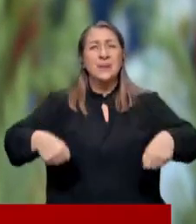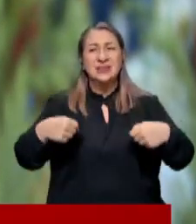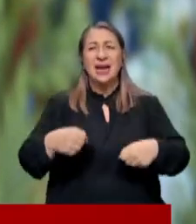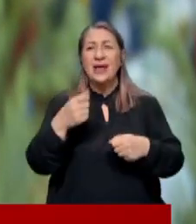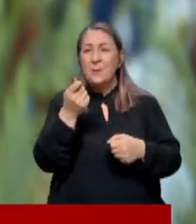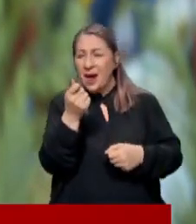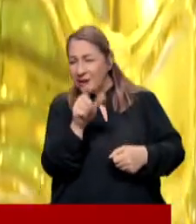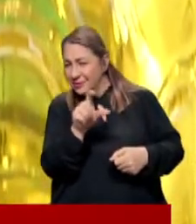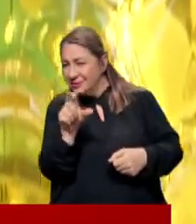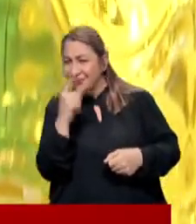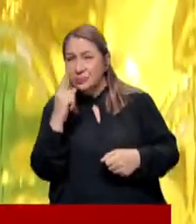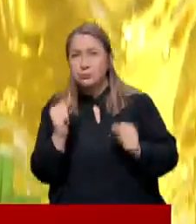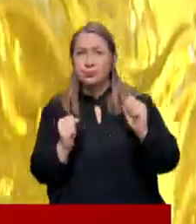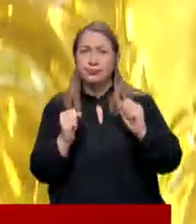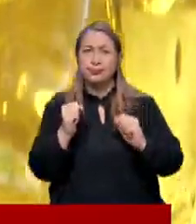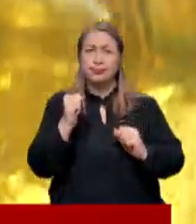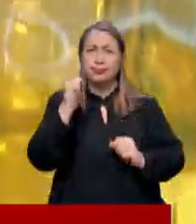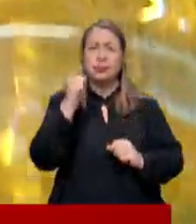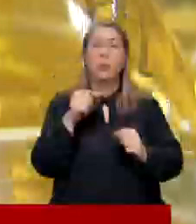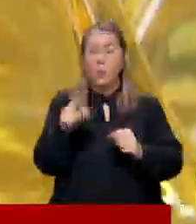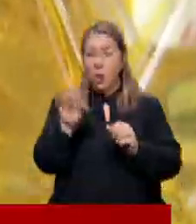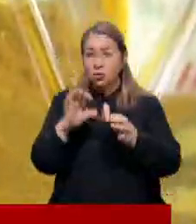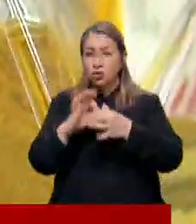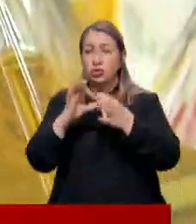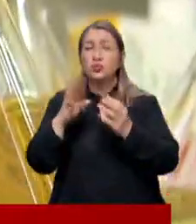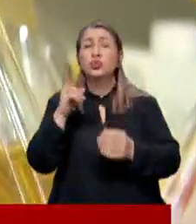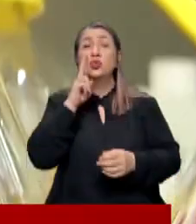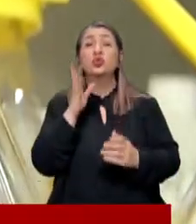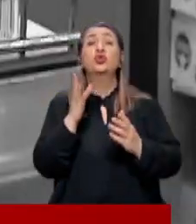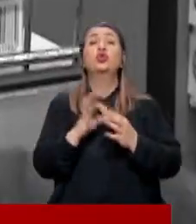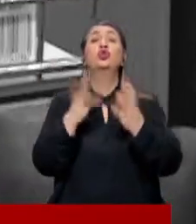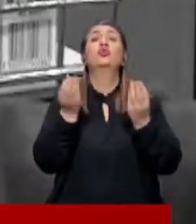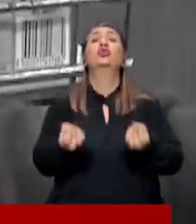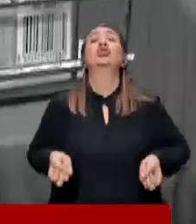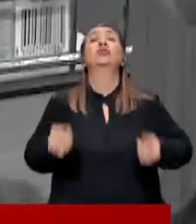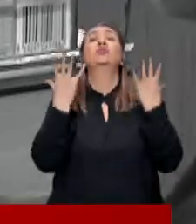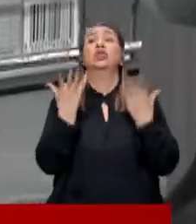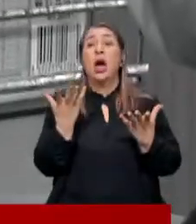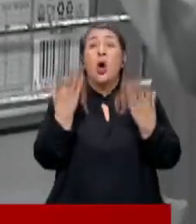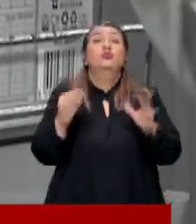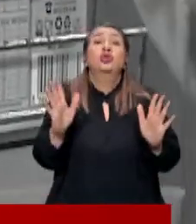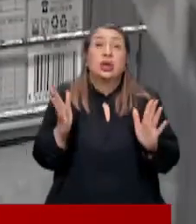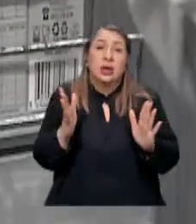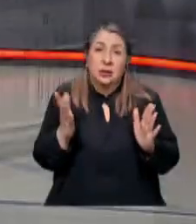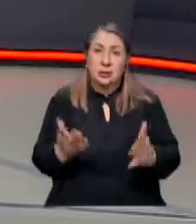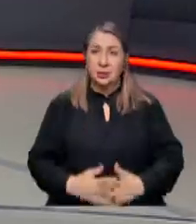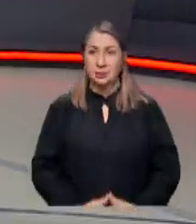pazardaki etiket üzerinden bir çözüm üretmek sonuca götürmüyor bizi ve götürmedi de bugüne kadar.